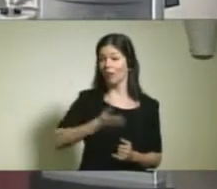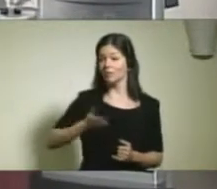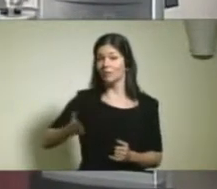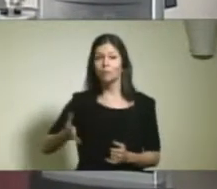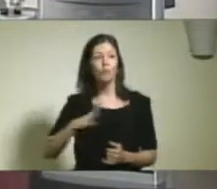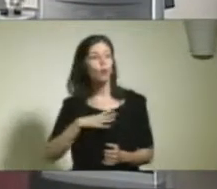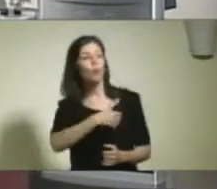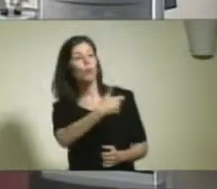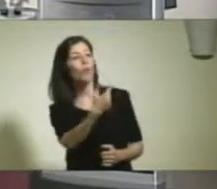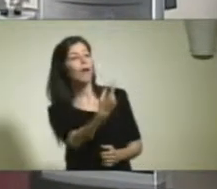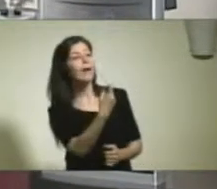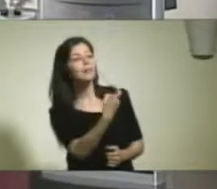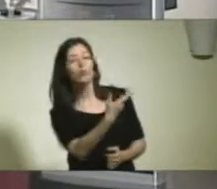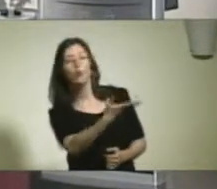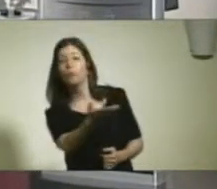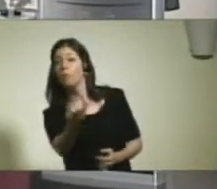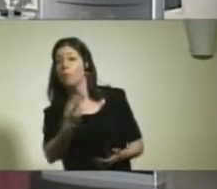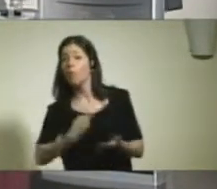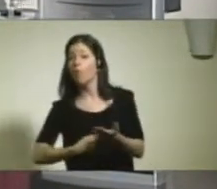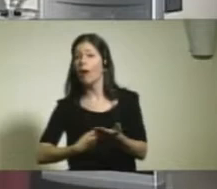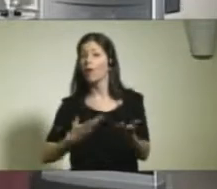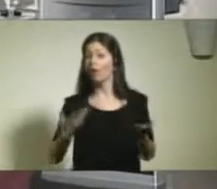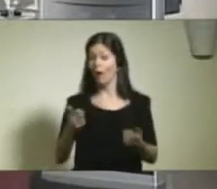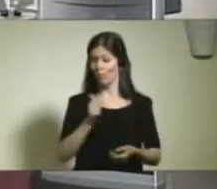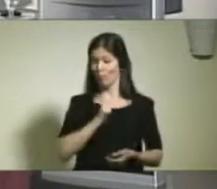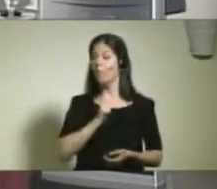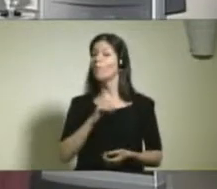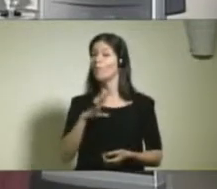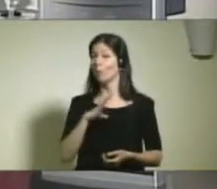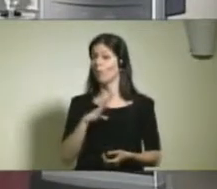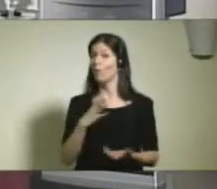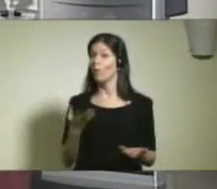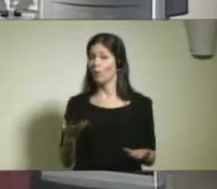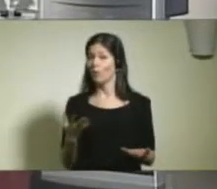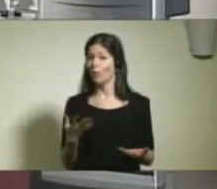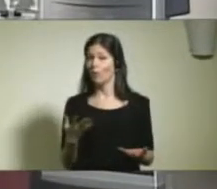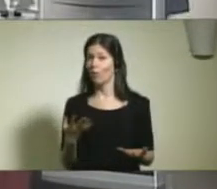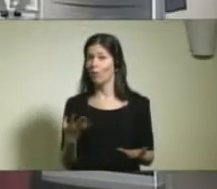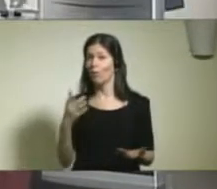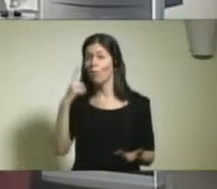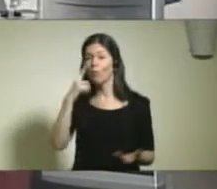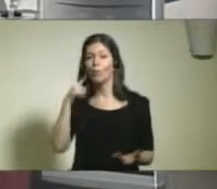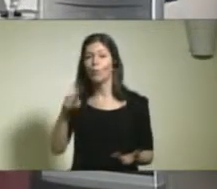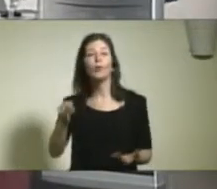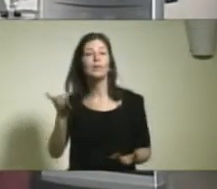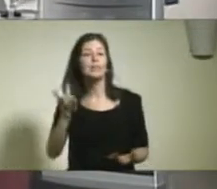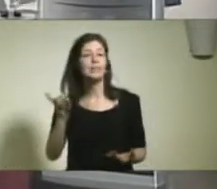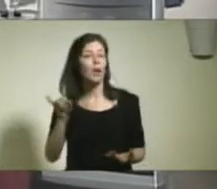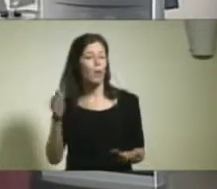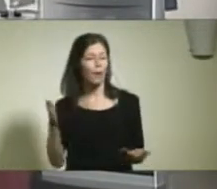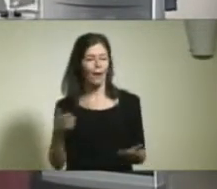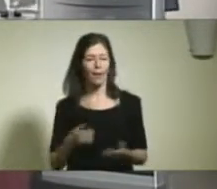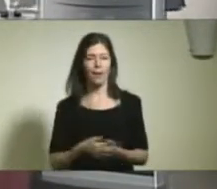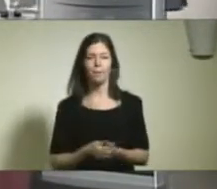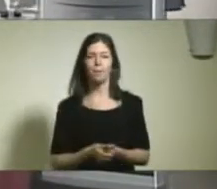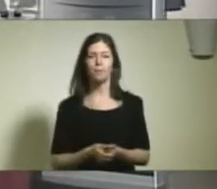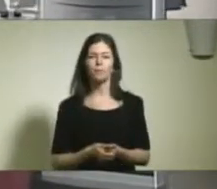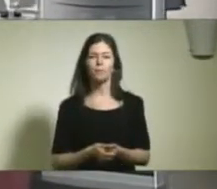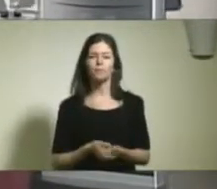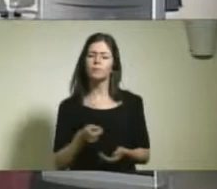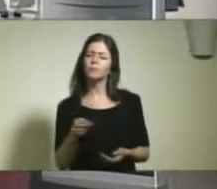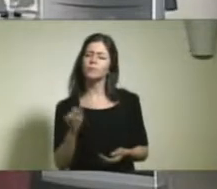des commentaires? Comme moi, j'en ai une pour Isabelle, parce que dans le fond, tu nous